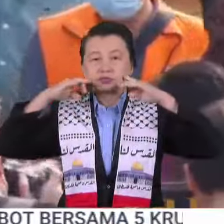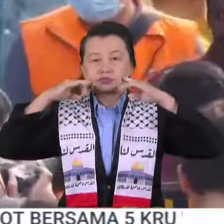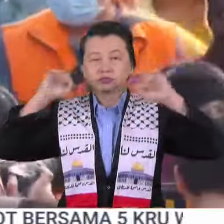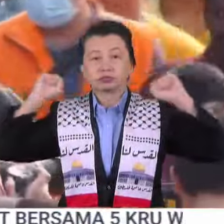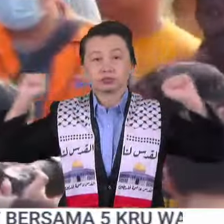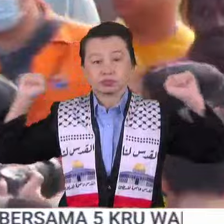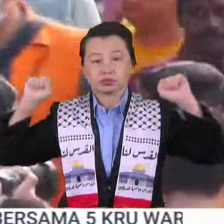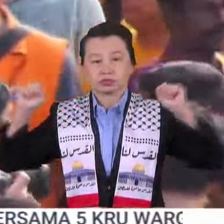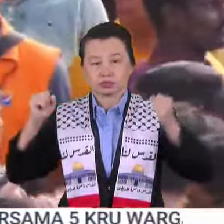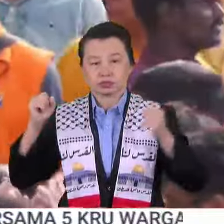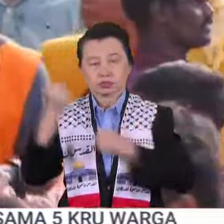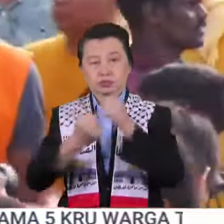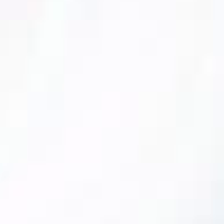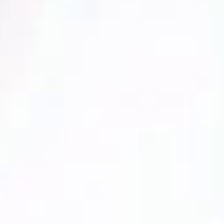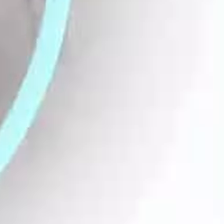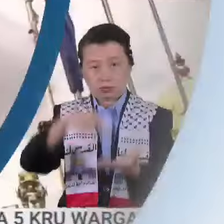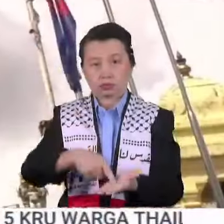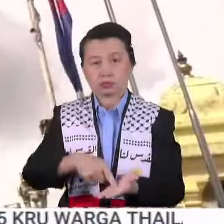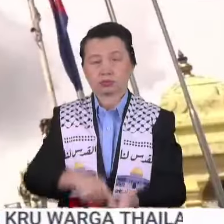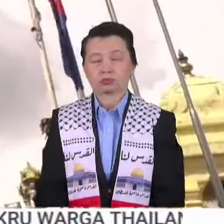ini.